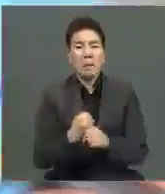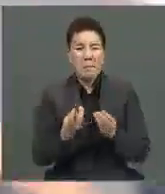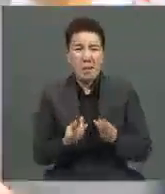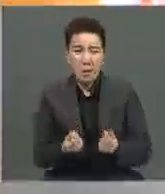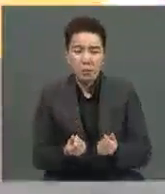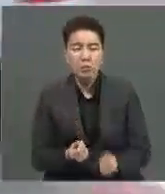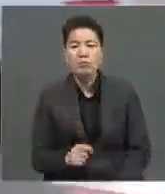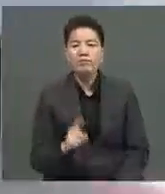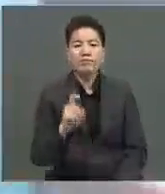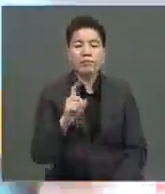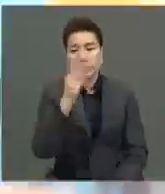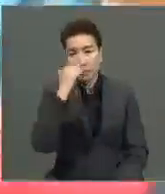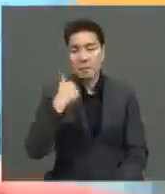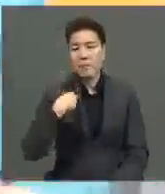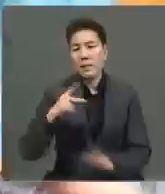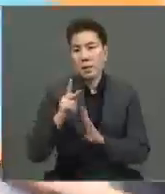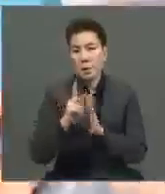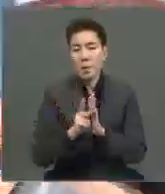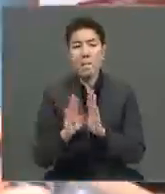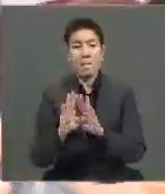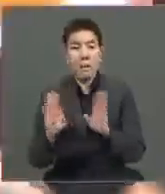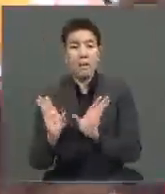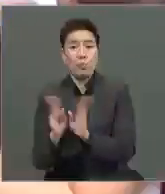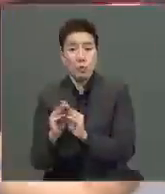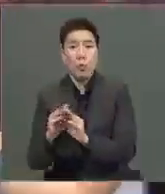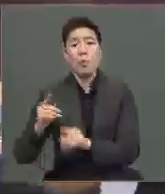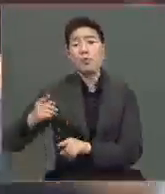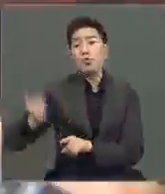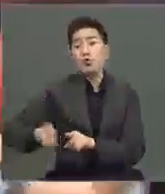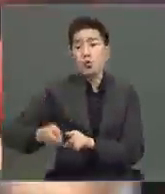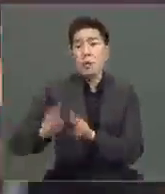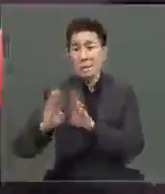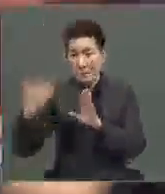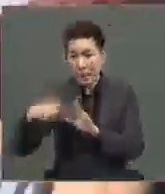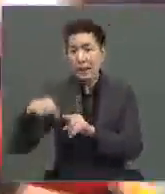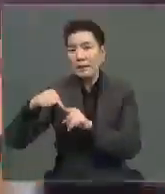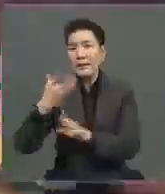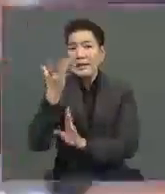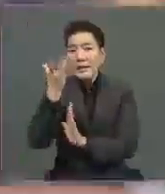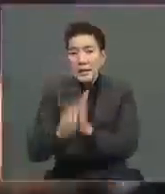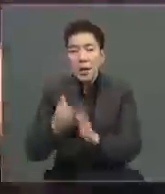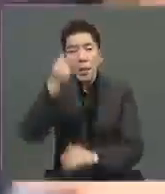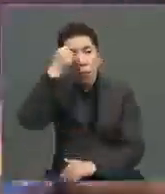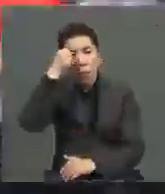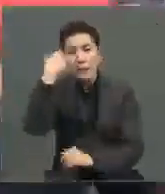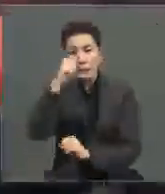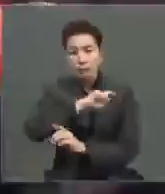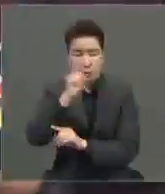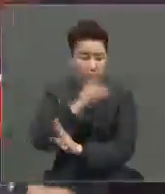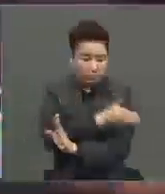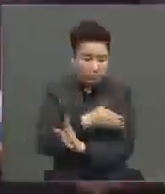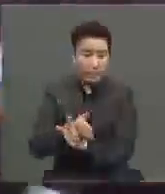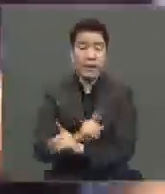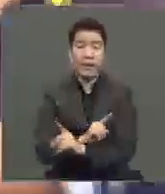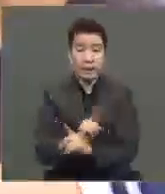ดยเร็วเนื่องจากว่ามีพระราชกฤษฎีกาเปิดประชุมสภาสมัยสามัญไว้แล้วเหลือเวลาอีกประมาณ10วันแต่ก็ให้